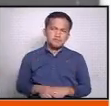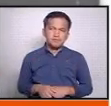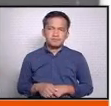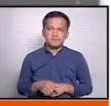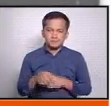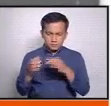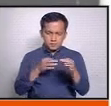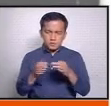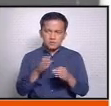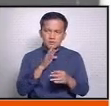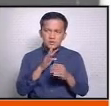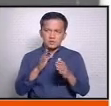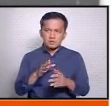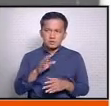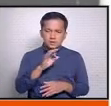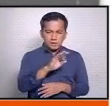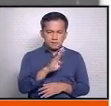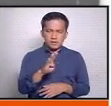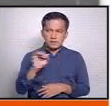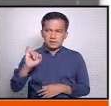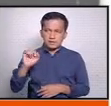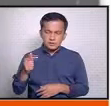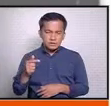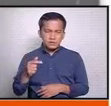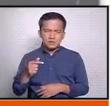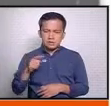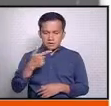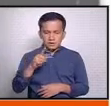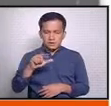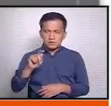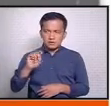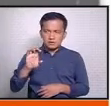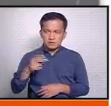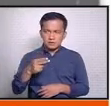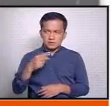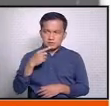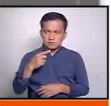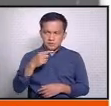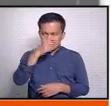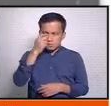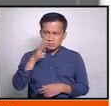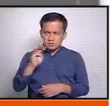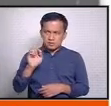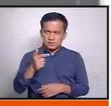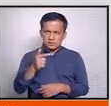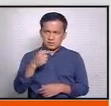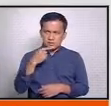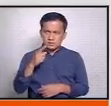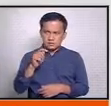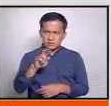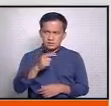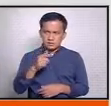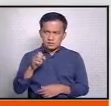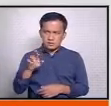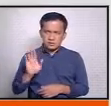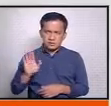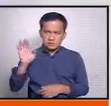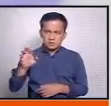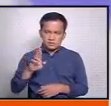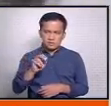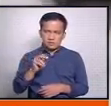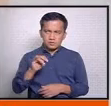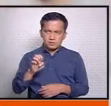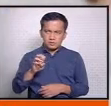ito. Paliwanag ng spokesperson ng FB at IG, ang glitch ay sanhi ng bug na na-trigger ng